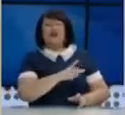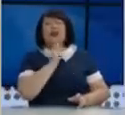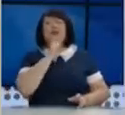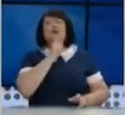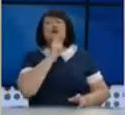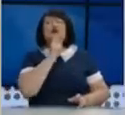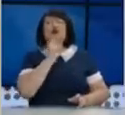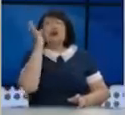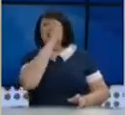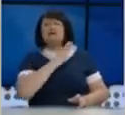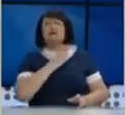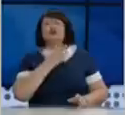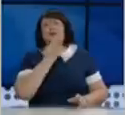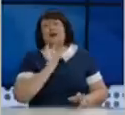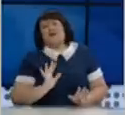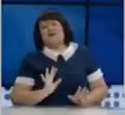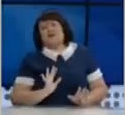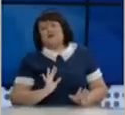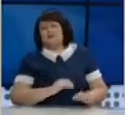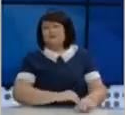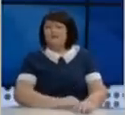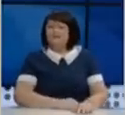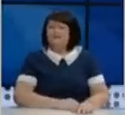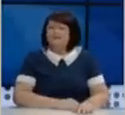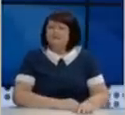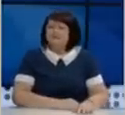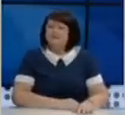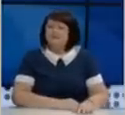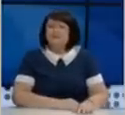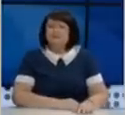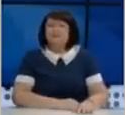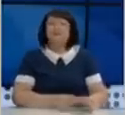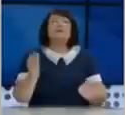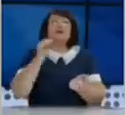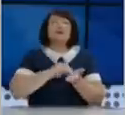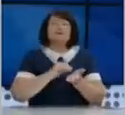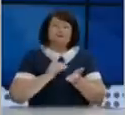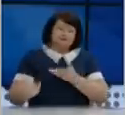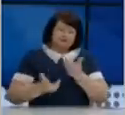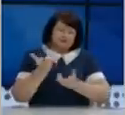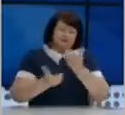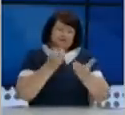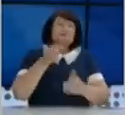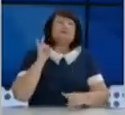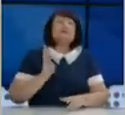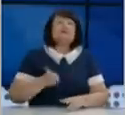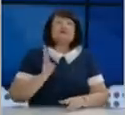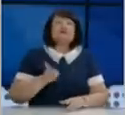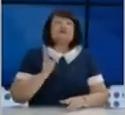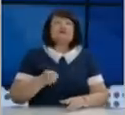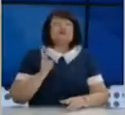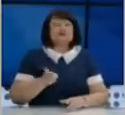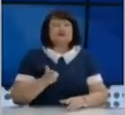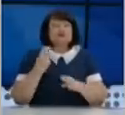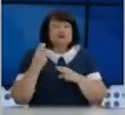δημοσιογράφος σχολιαστής. Και να ήταν μόνο αυτά, οι φωτιές απείλησαν